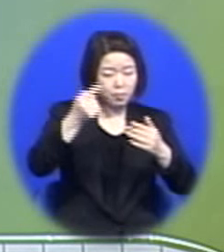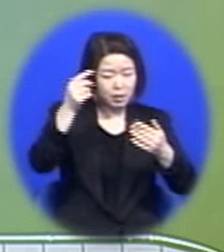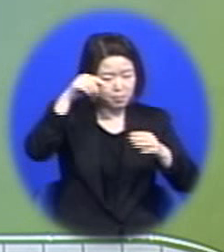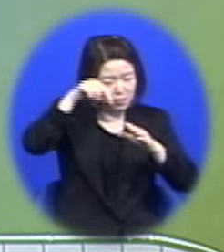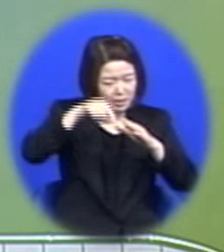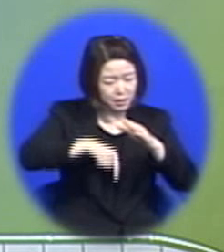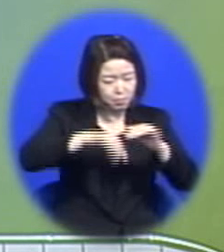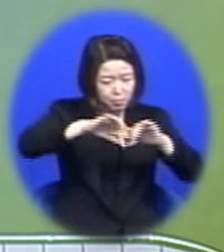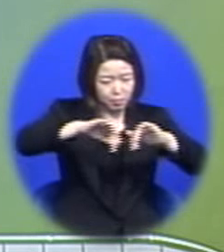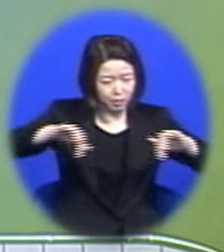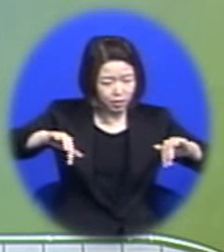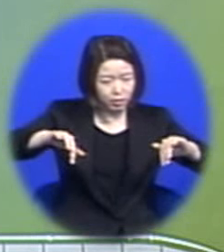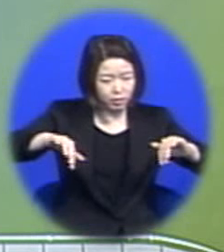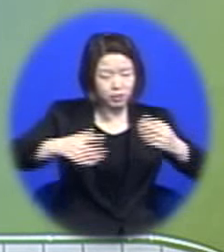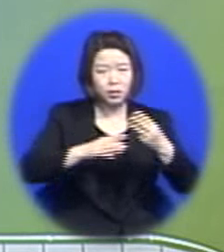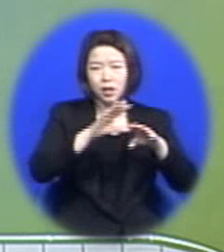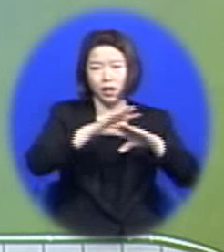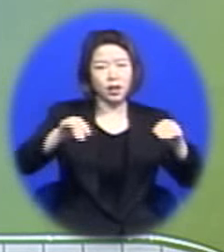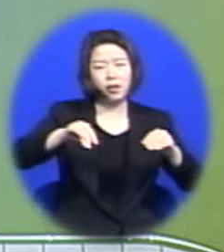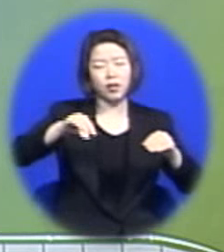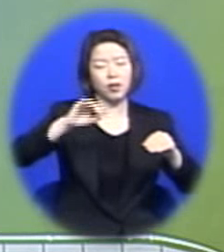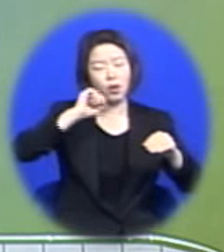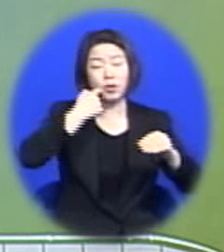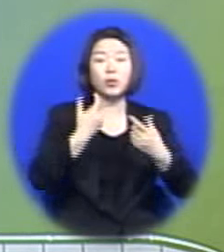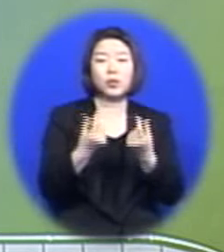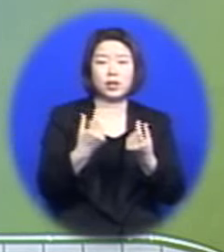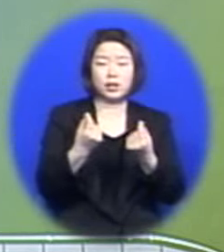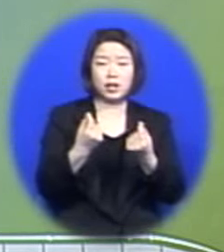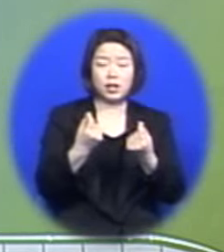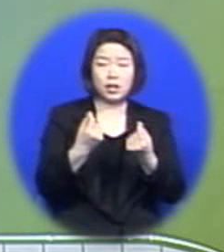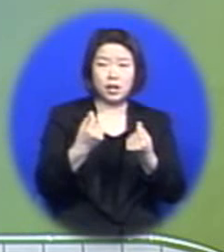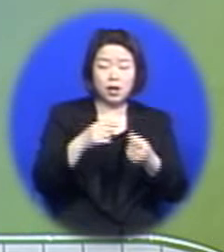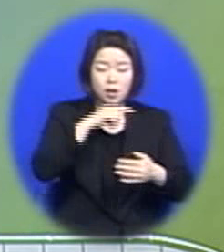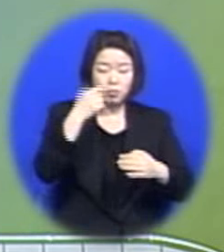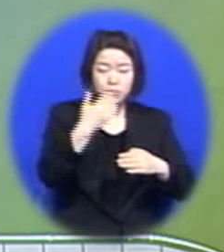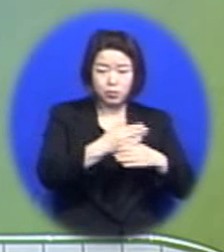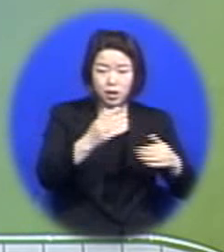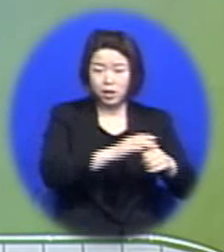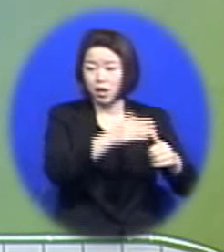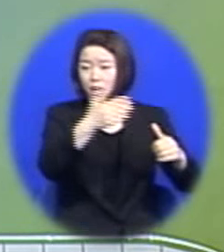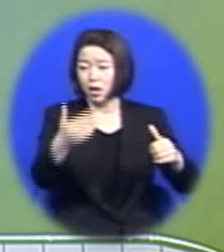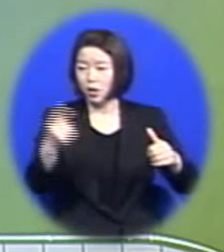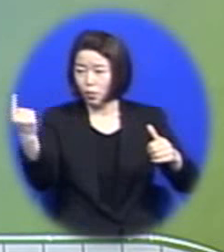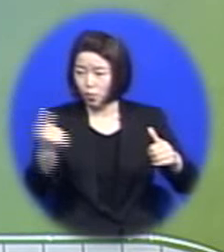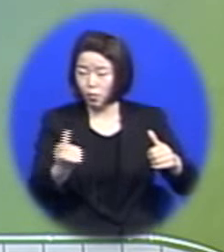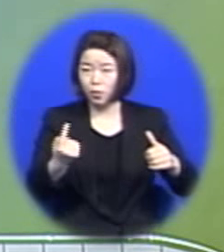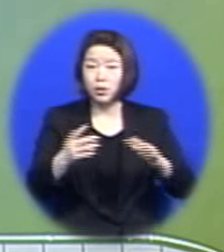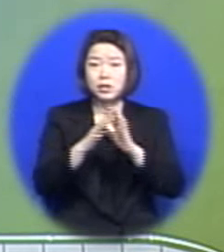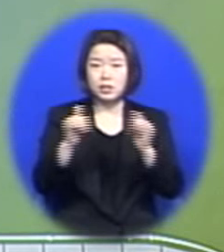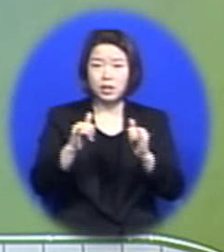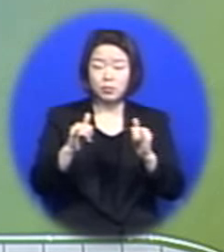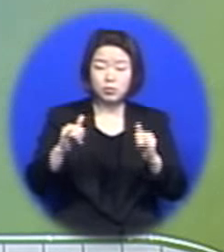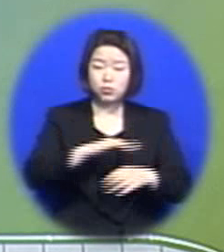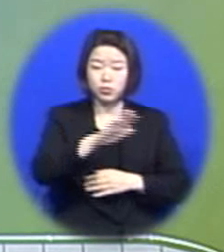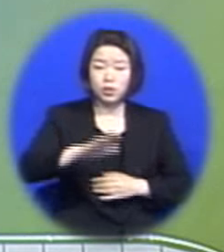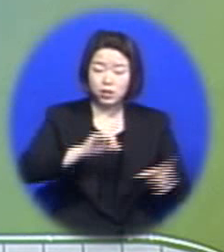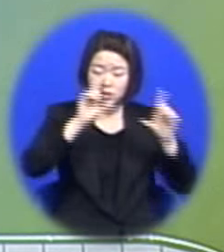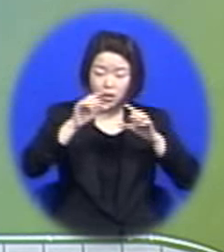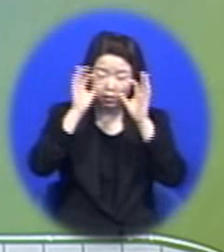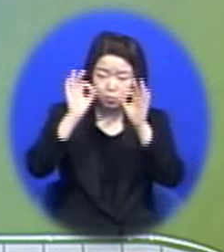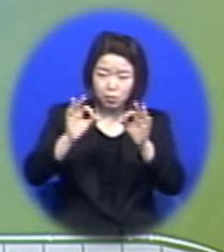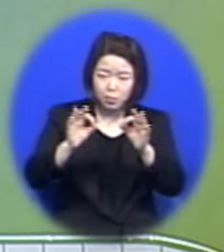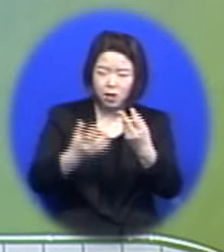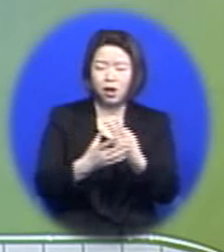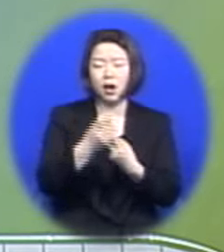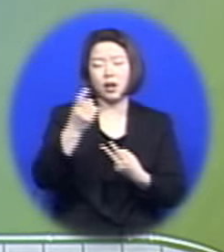않아요. 탈북민들 우리 한국에 와서 지내는 거 보면 이거 도무지 하나 될 것 같지 않다고 생각 들어요. 그런데